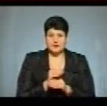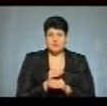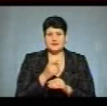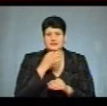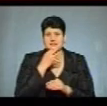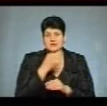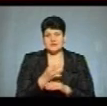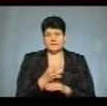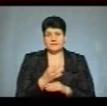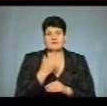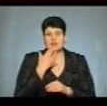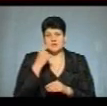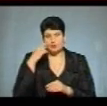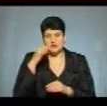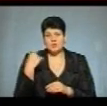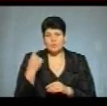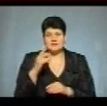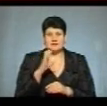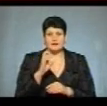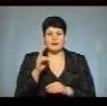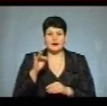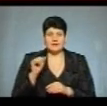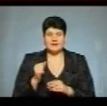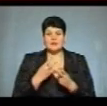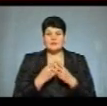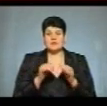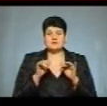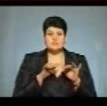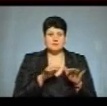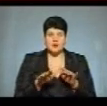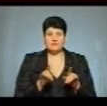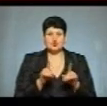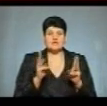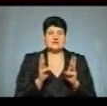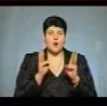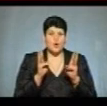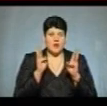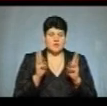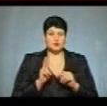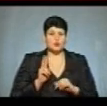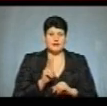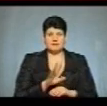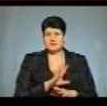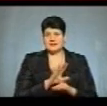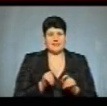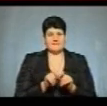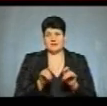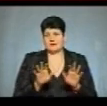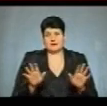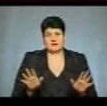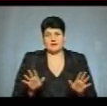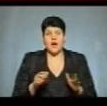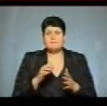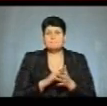речник Нацполіції в області Сергій Крета, кримінальної справи щодо загоряння тролейбуса не порушено. А які